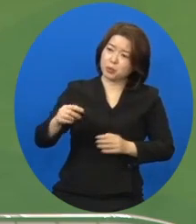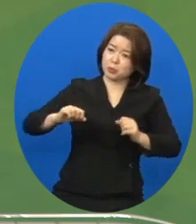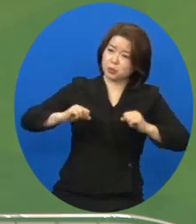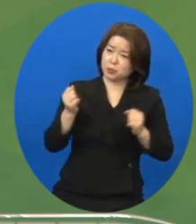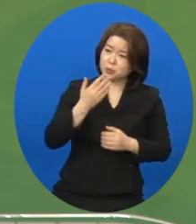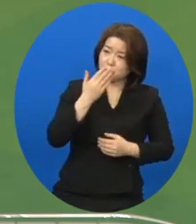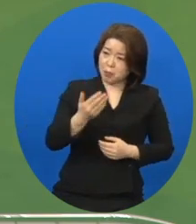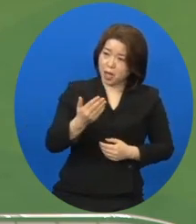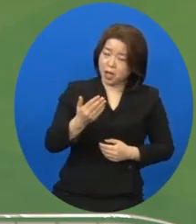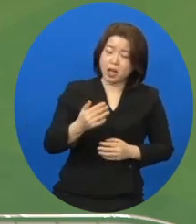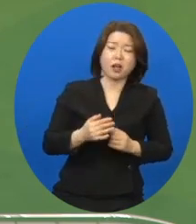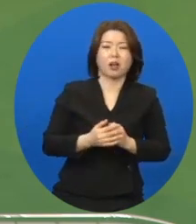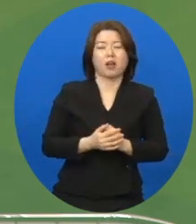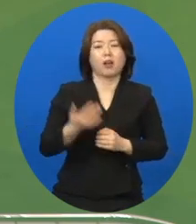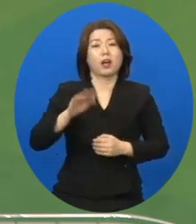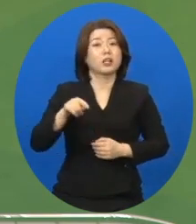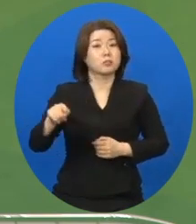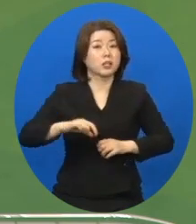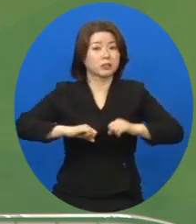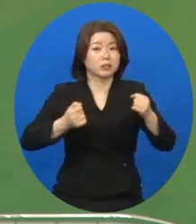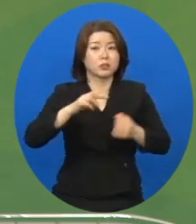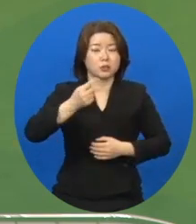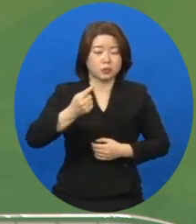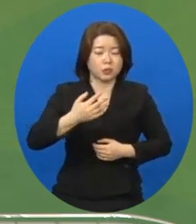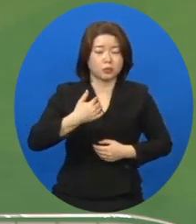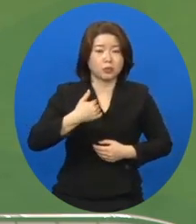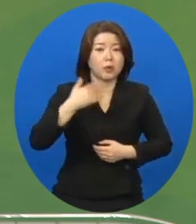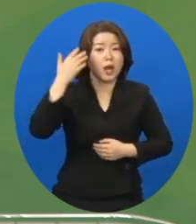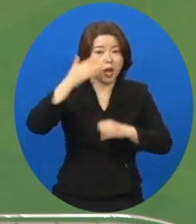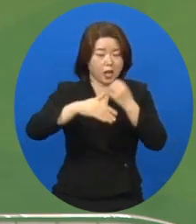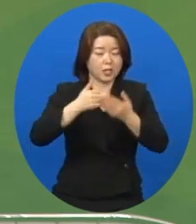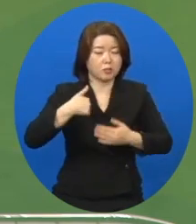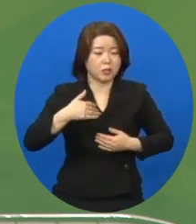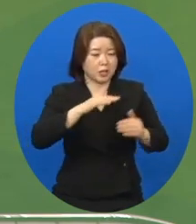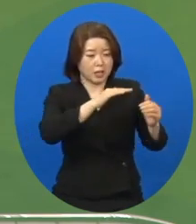그 순종으로 주님은 저를 여기까지 쓰고 계세요.